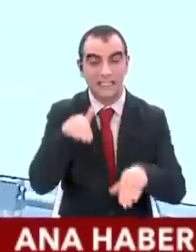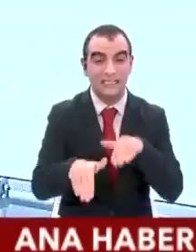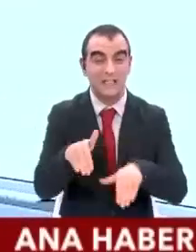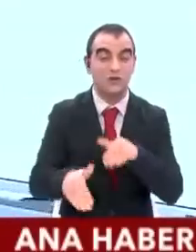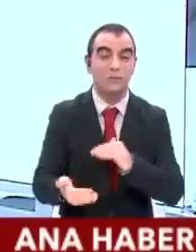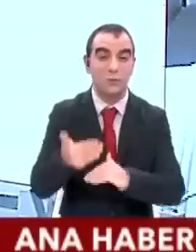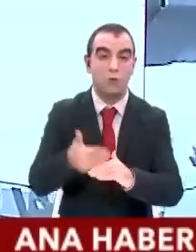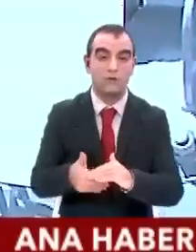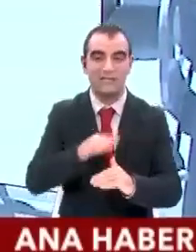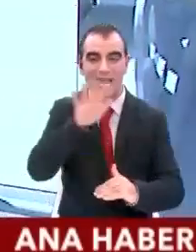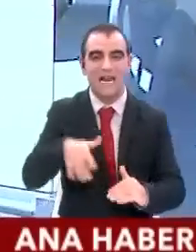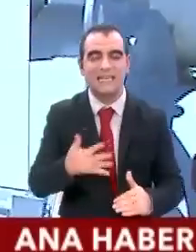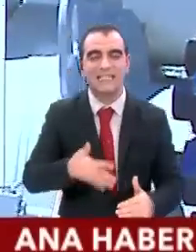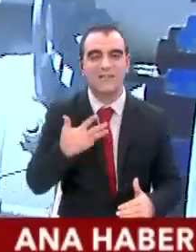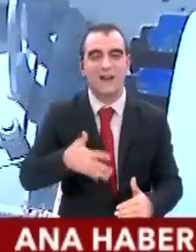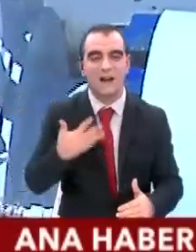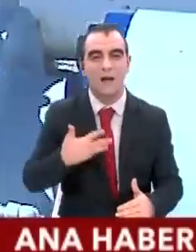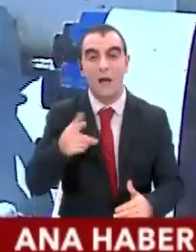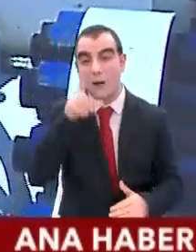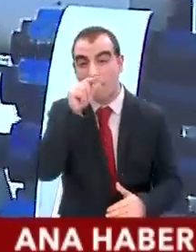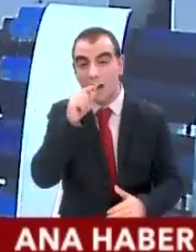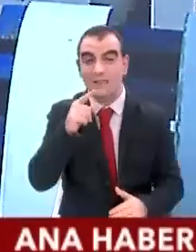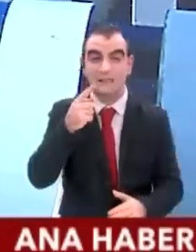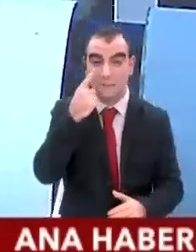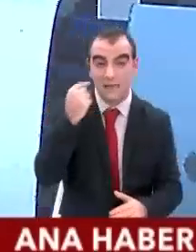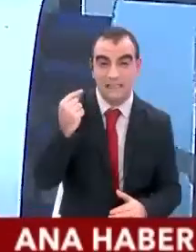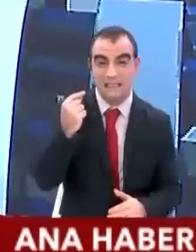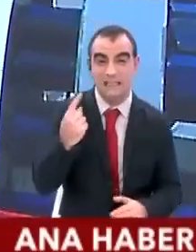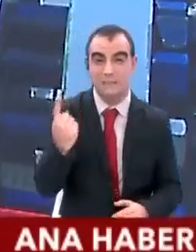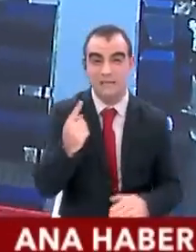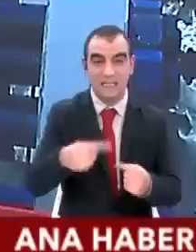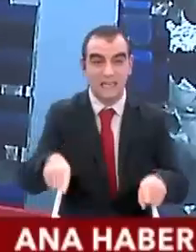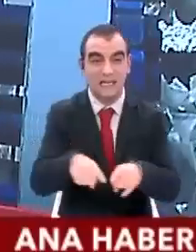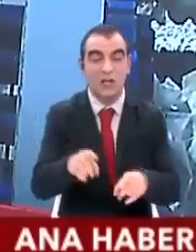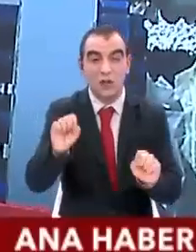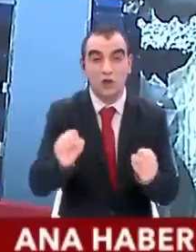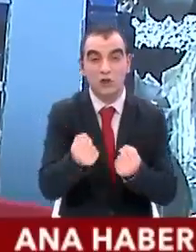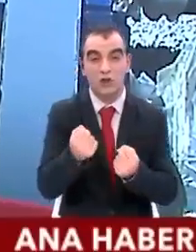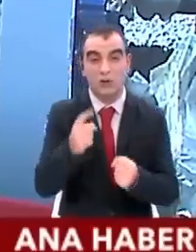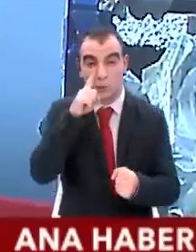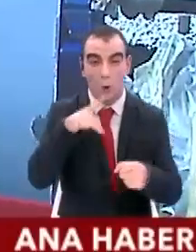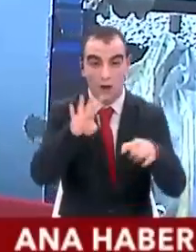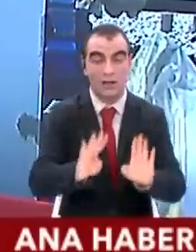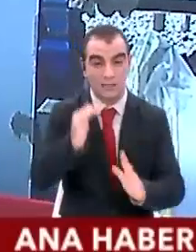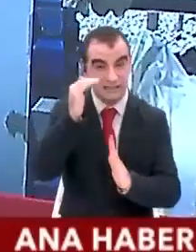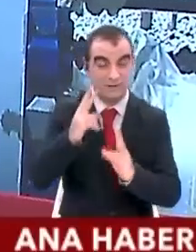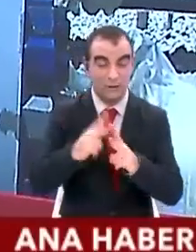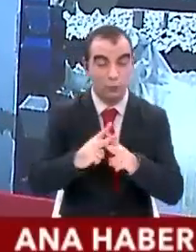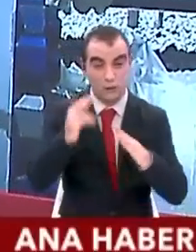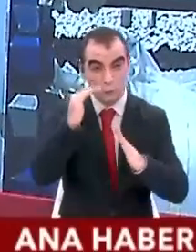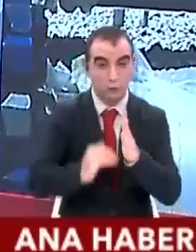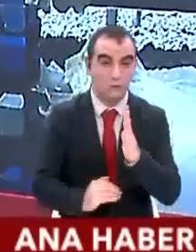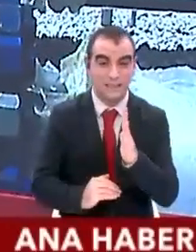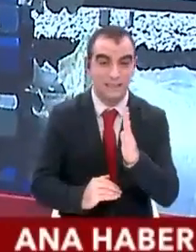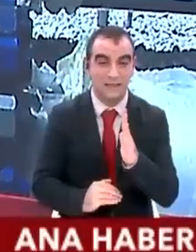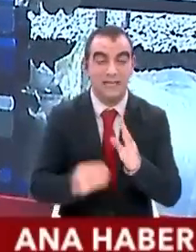halkı ferahlatma Mart nisanda sandık gelirse kışın doğalgaz düşmesi çok önemli